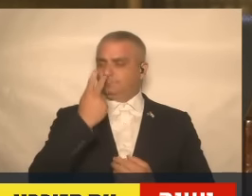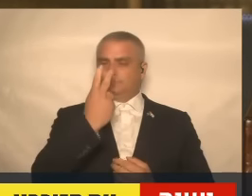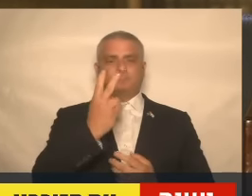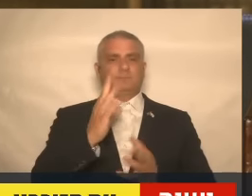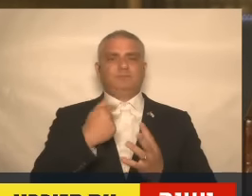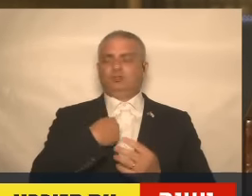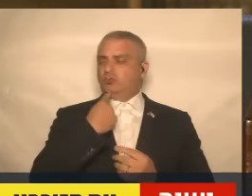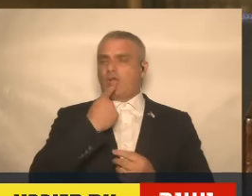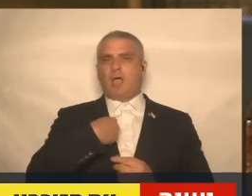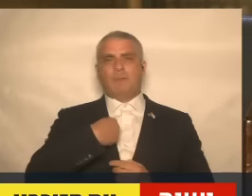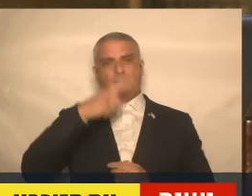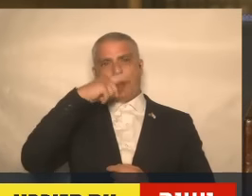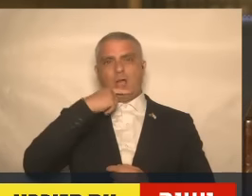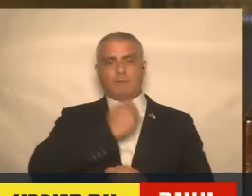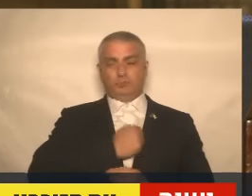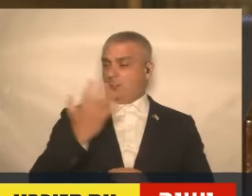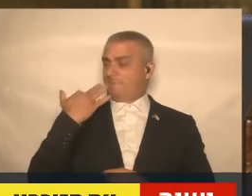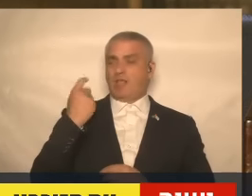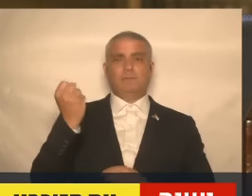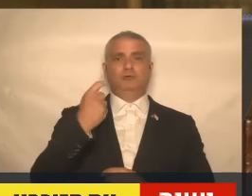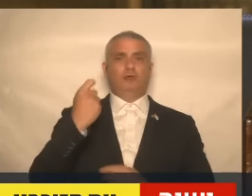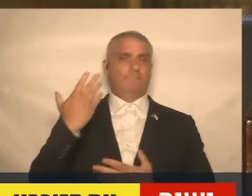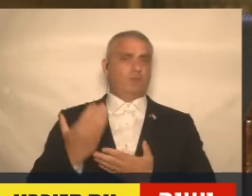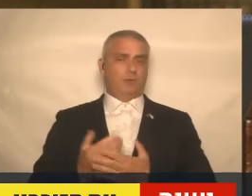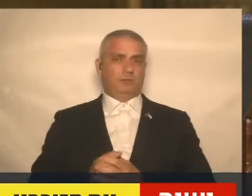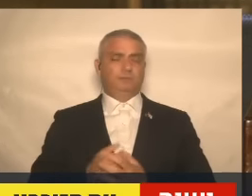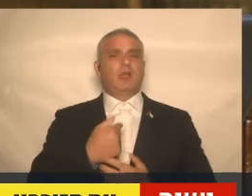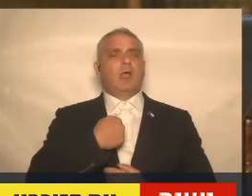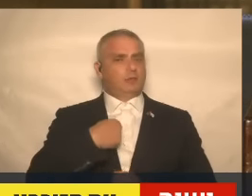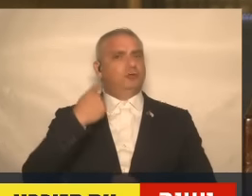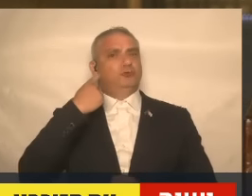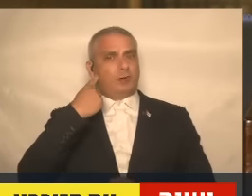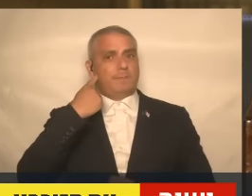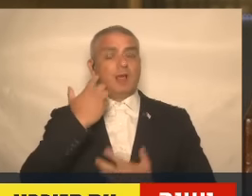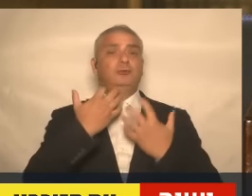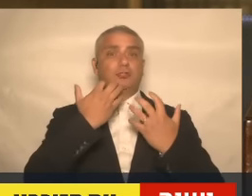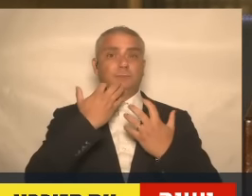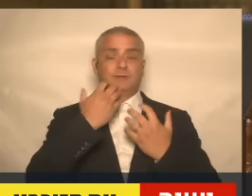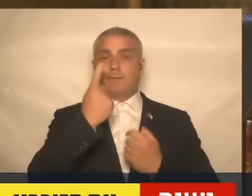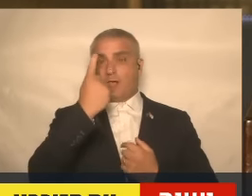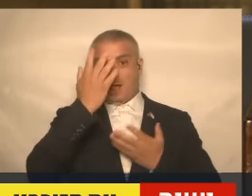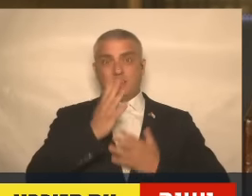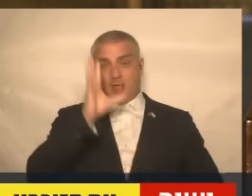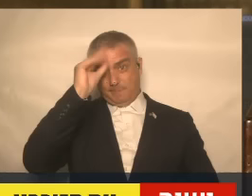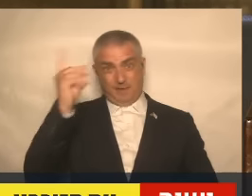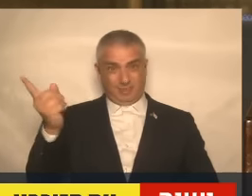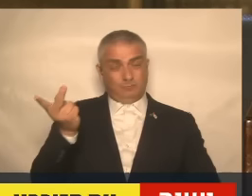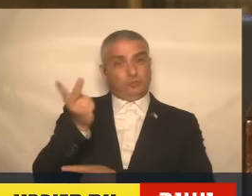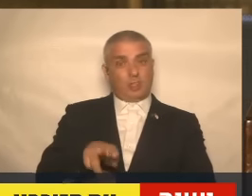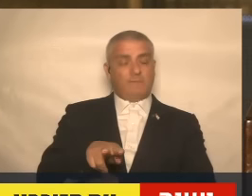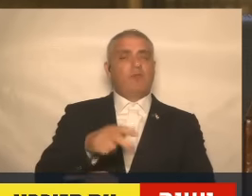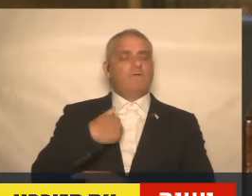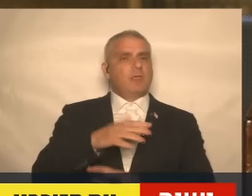את מה שאמר לי אב שקול לפני מספר שבועות. אני שומע שמספרים על אחד הבנים שנפלו,